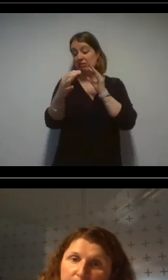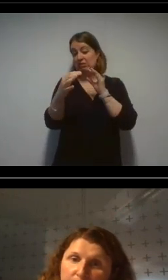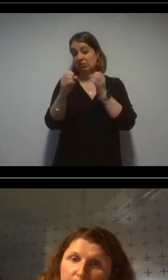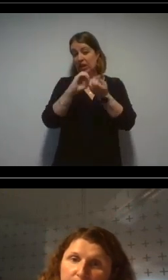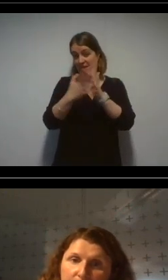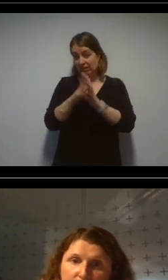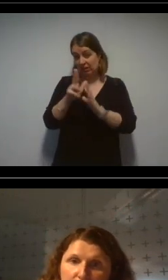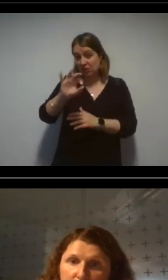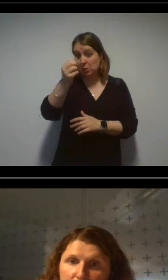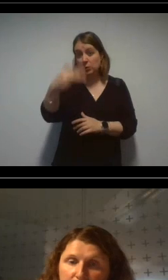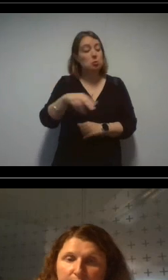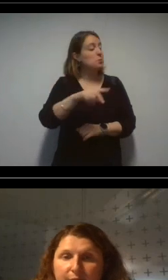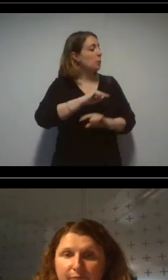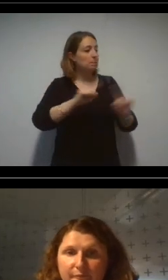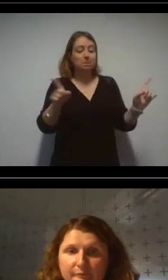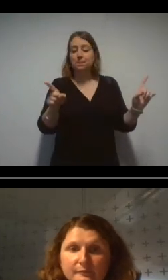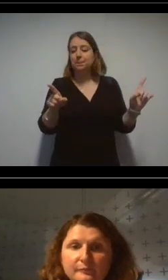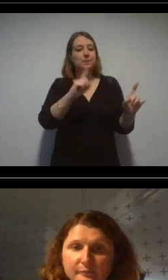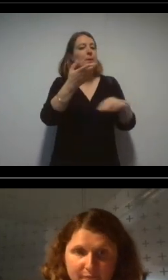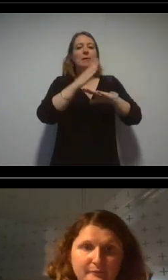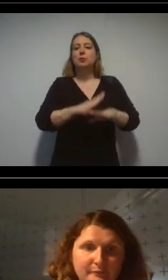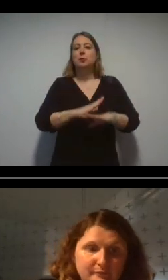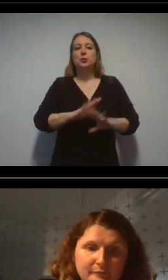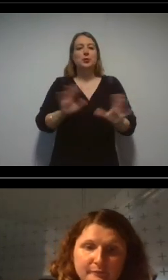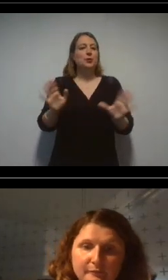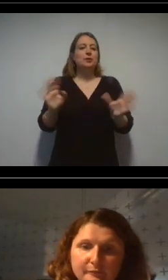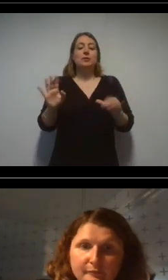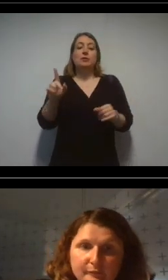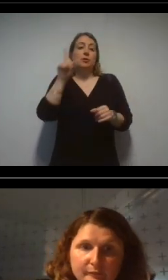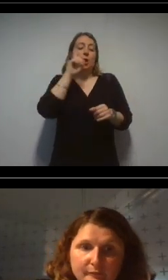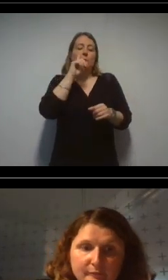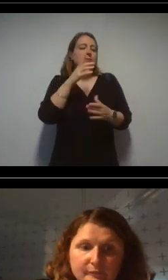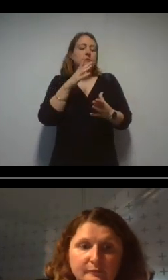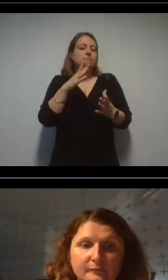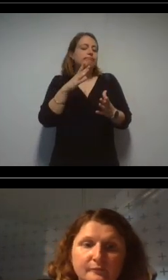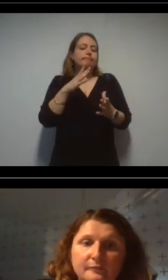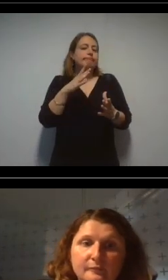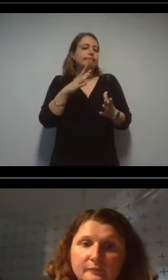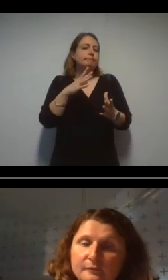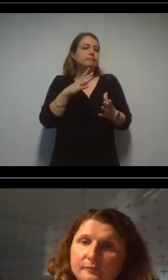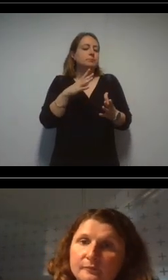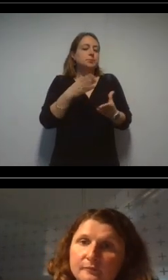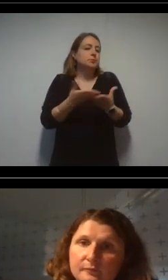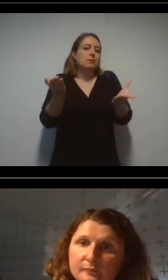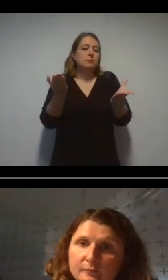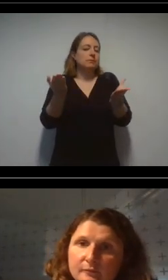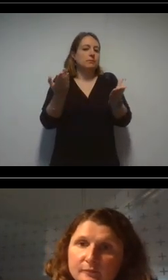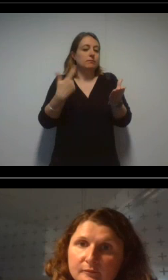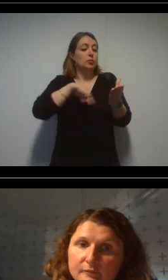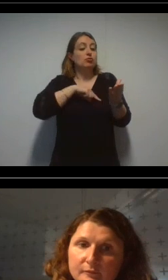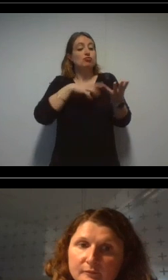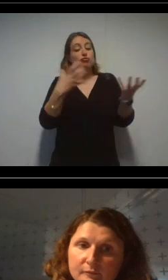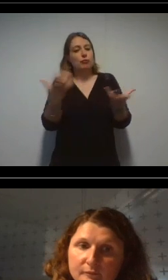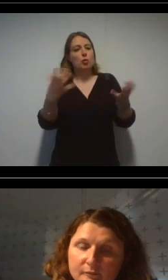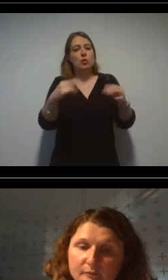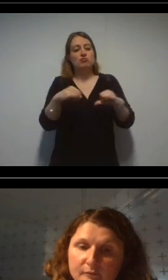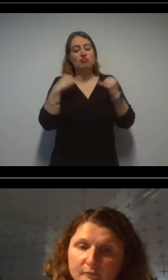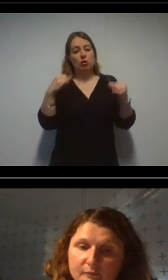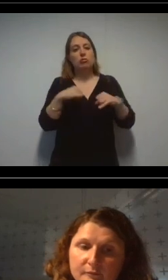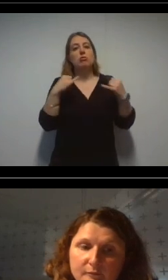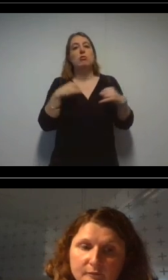Non, c'est pas prévu pour une simple et bonne raison, c'est que nous les jeunes, on souhaite qu'ils aillent